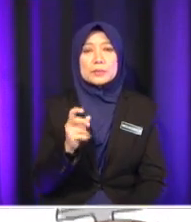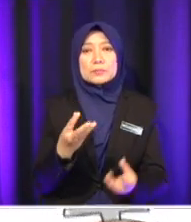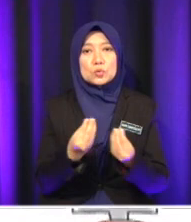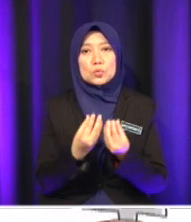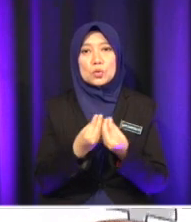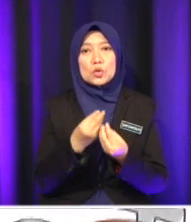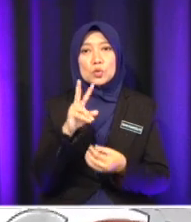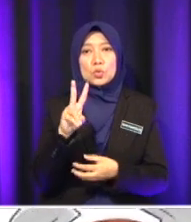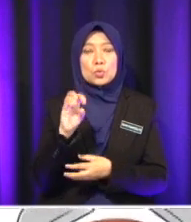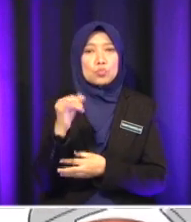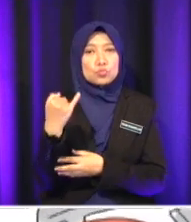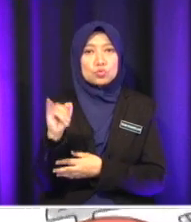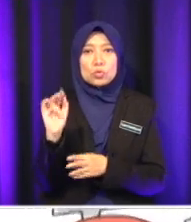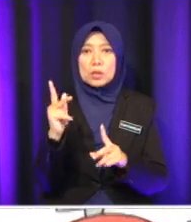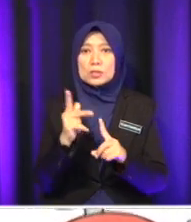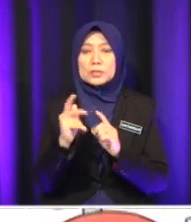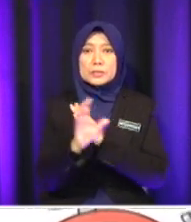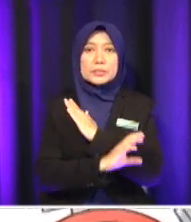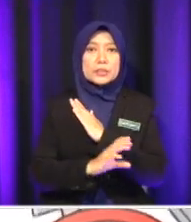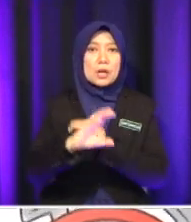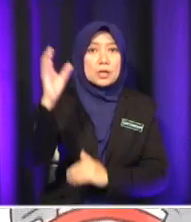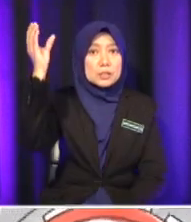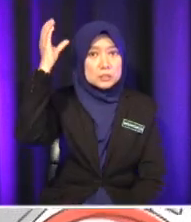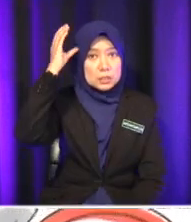20 juta ke negara China